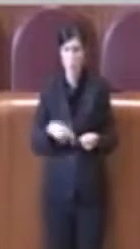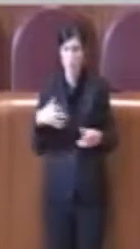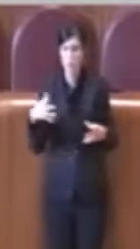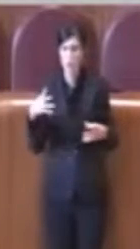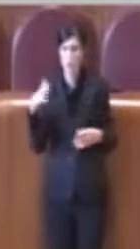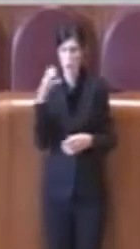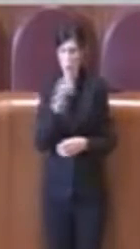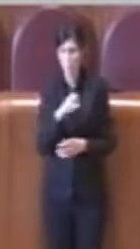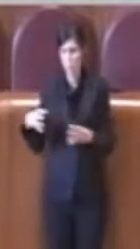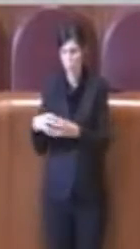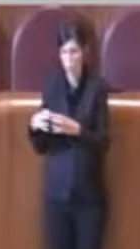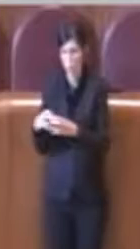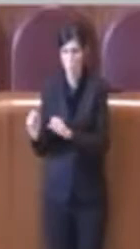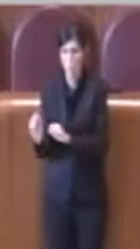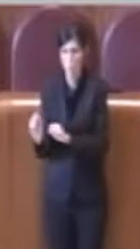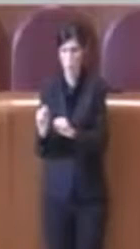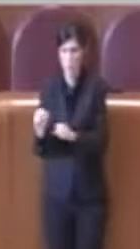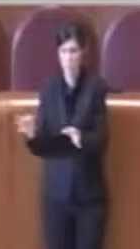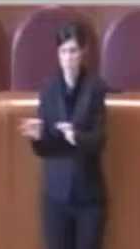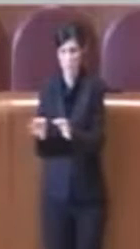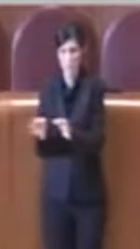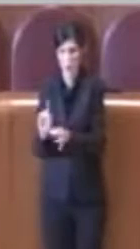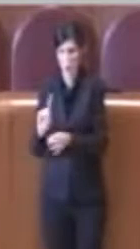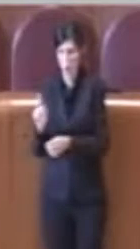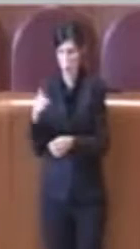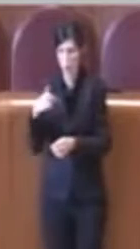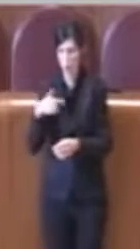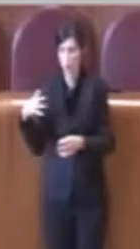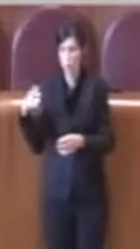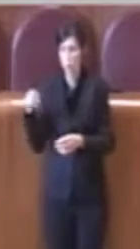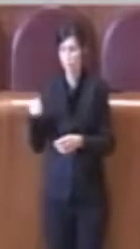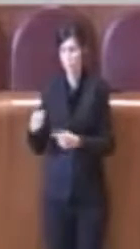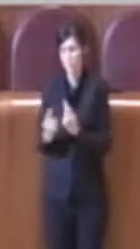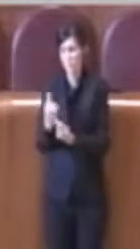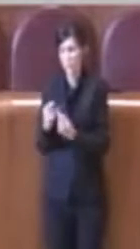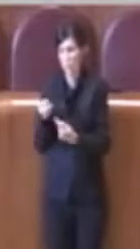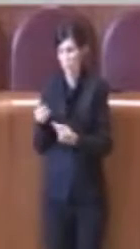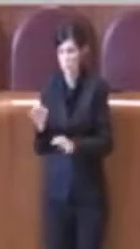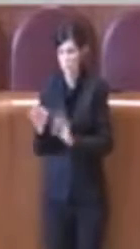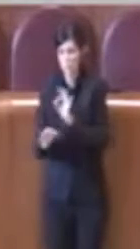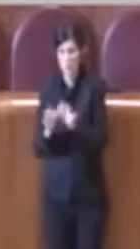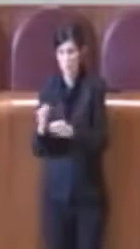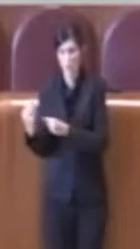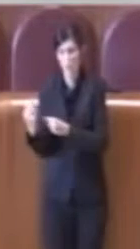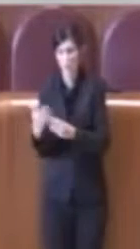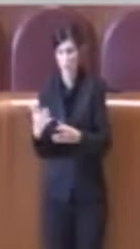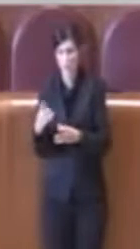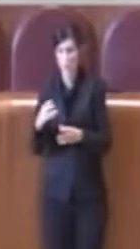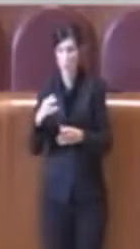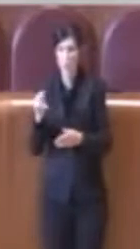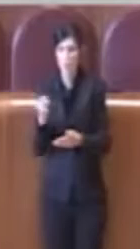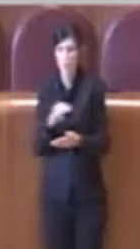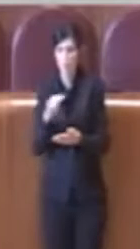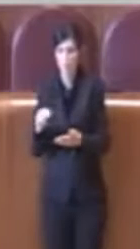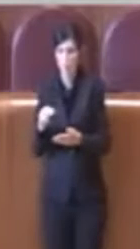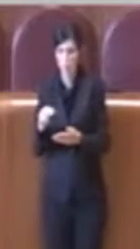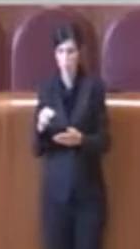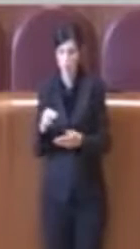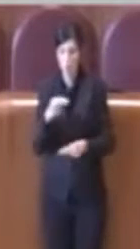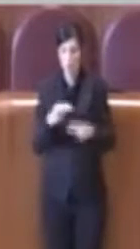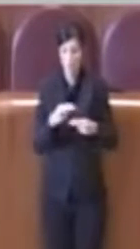di esprimere un voto favorevole perché in questo caso sarebbe come esprimere un voto favorevole a questa amministrazione.